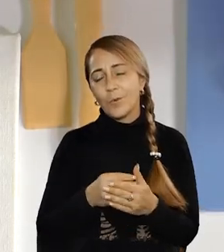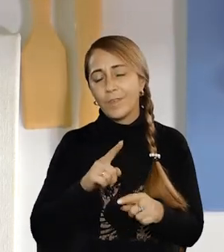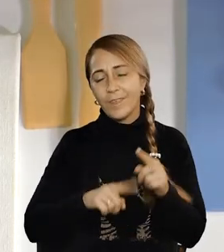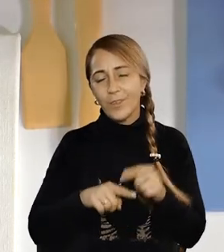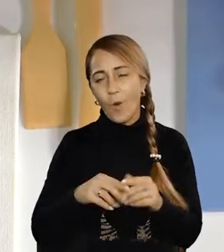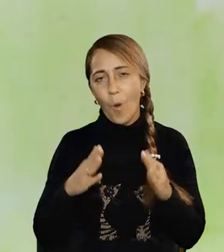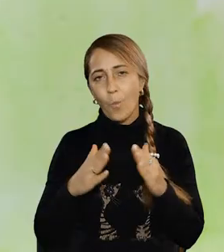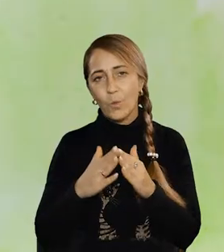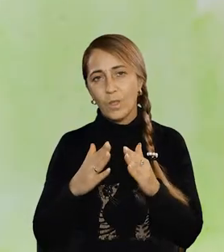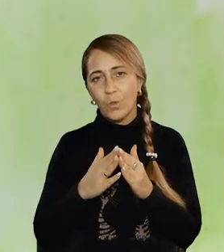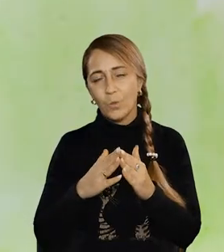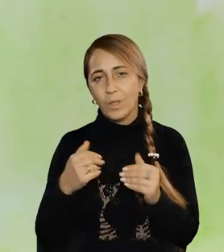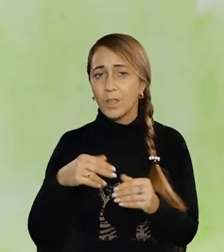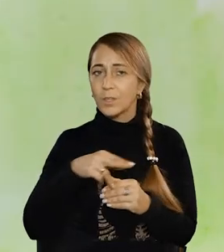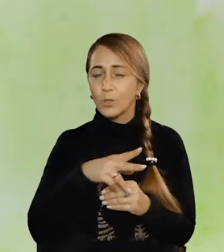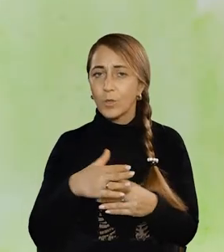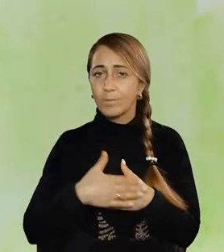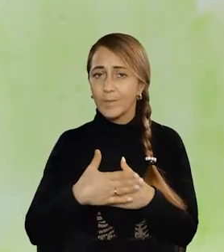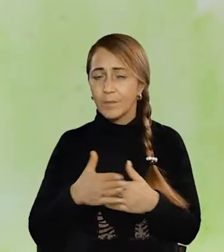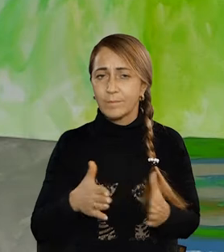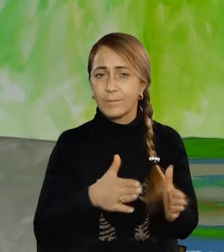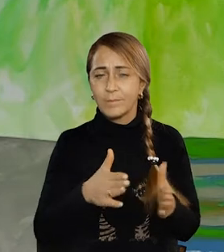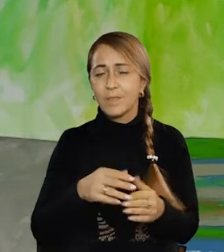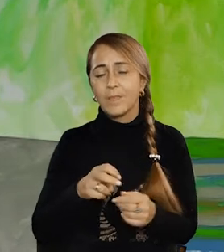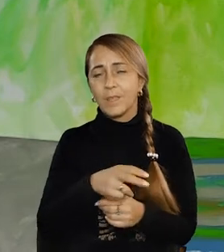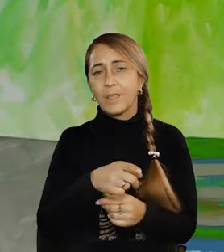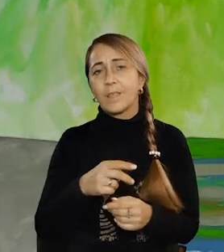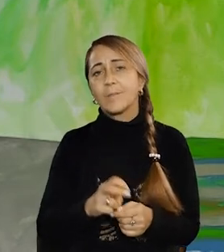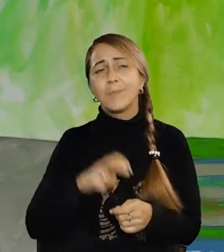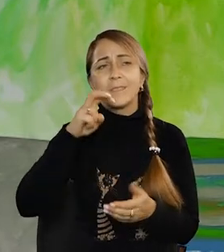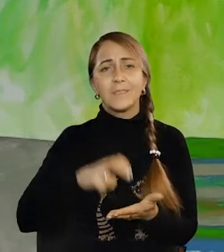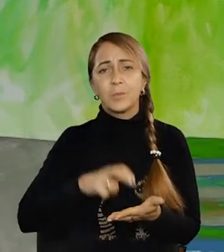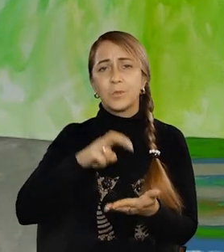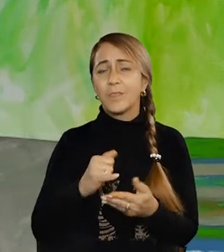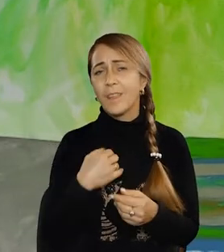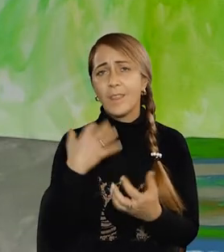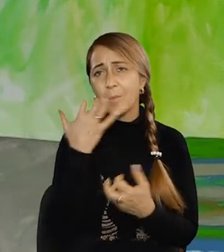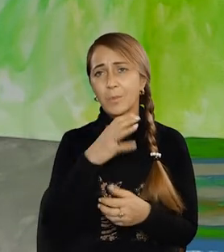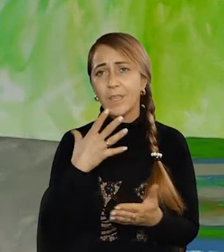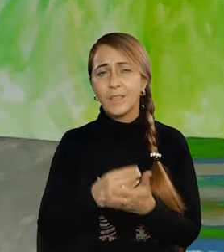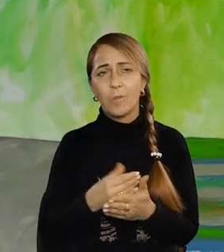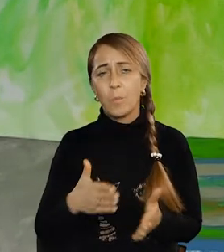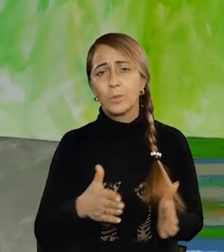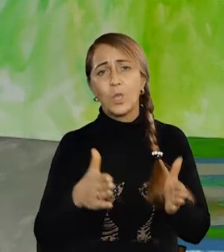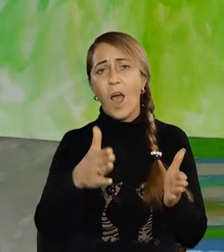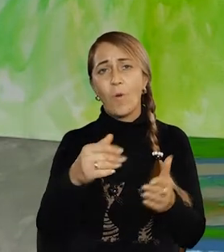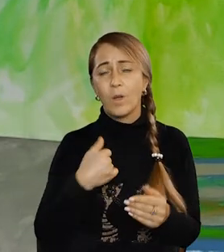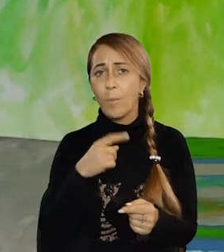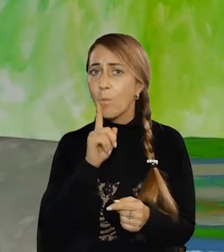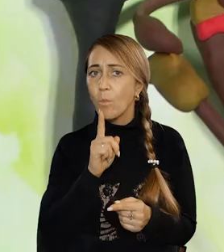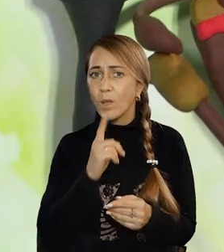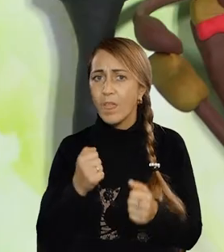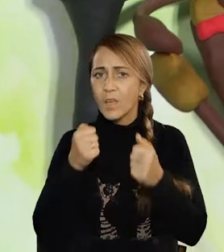затишного будиночку. Я йшов тротуарами, підстрибуючи та не помічаючи нічого на своєму шляху, аж поки